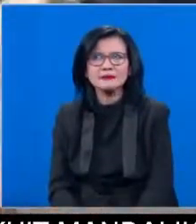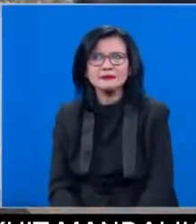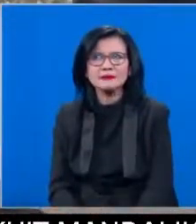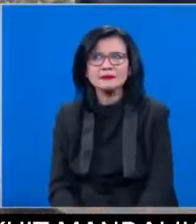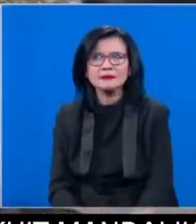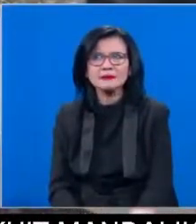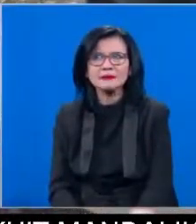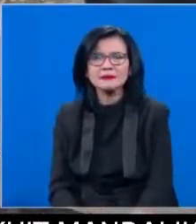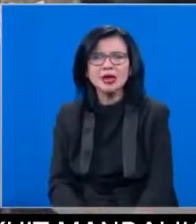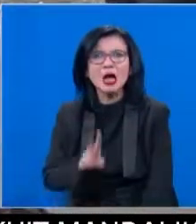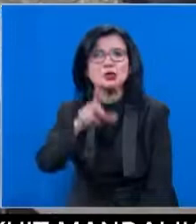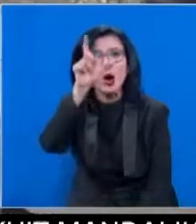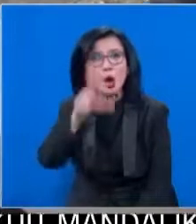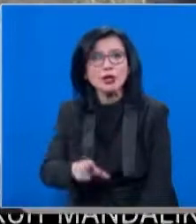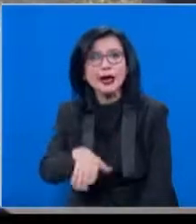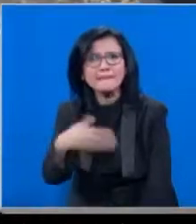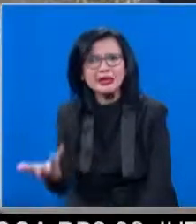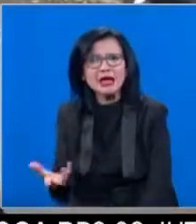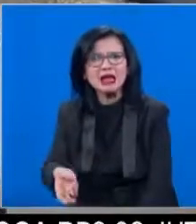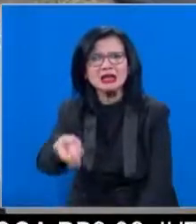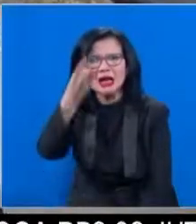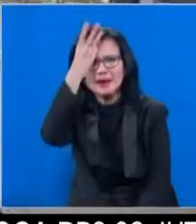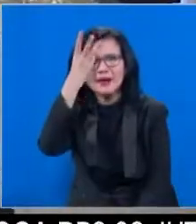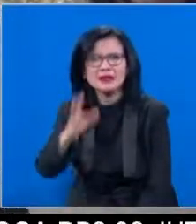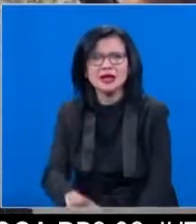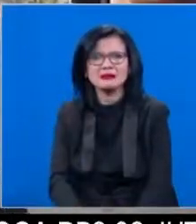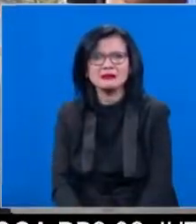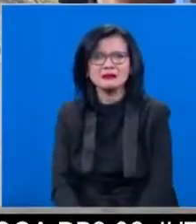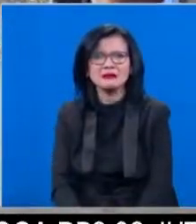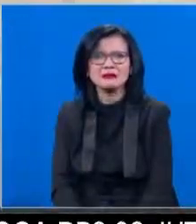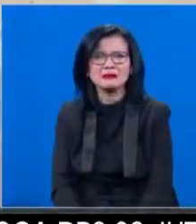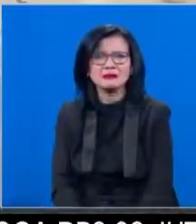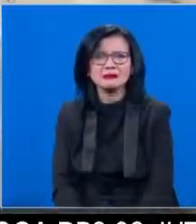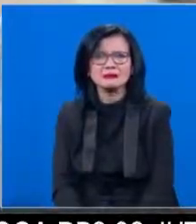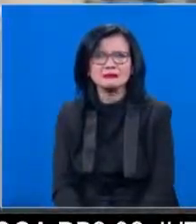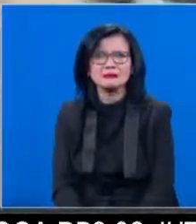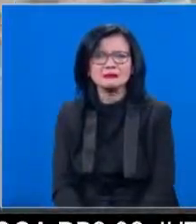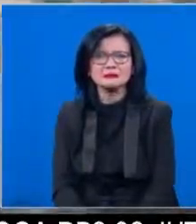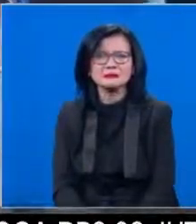orang itu yang meninggal di Kalimantan kita sore kita ambil sebagai penggemarnya